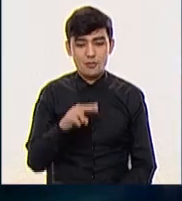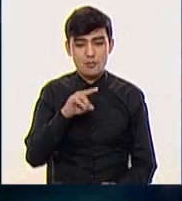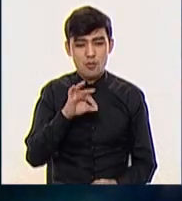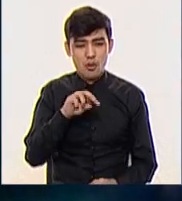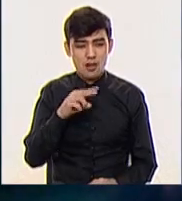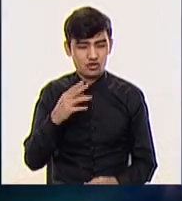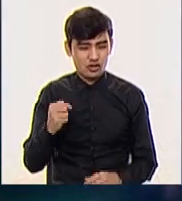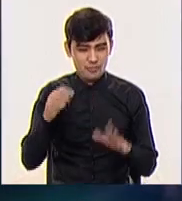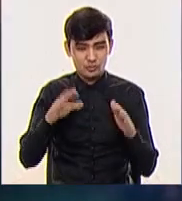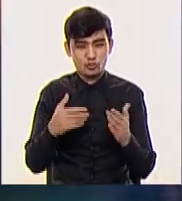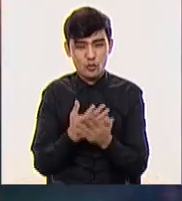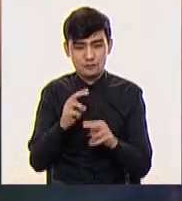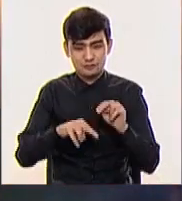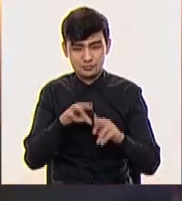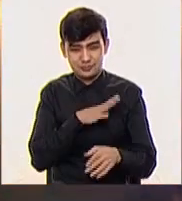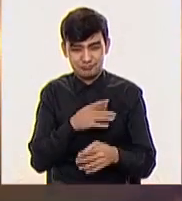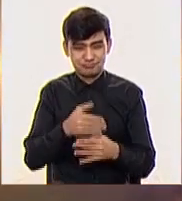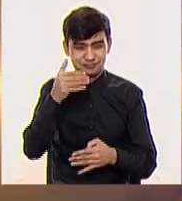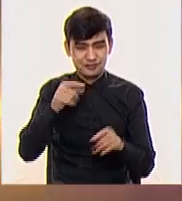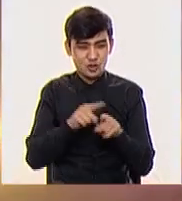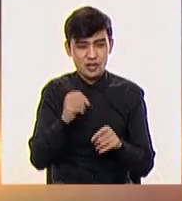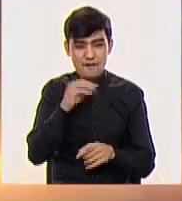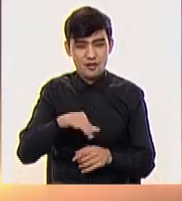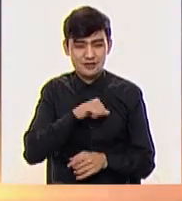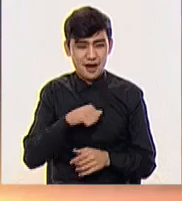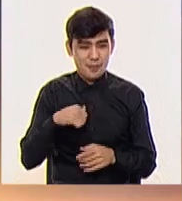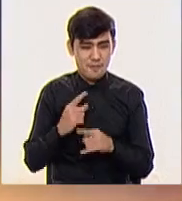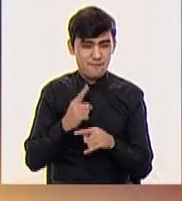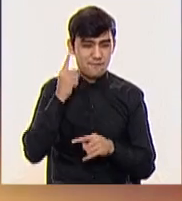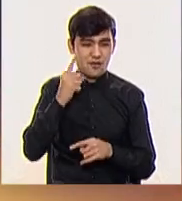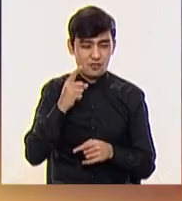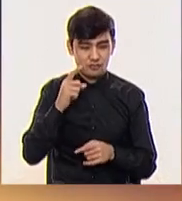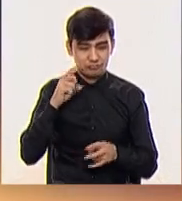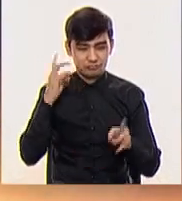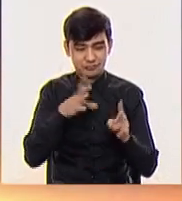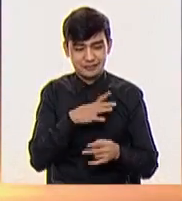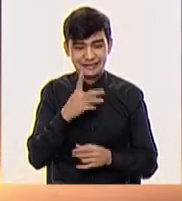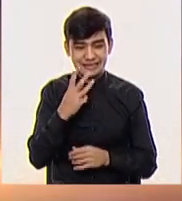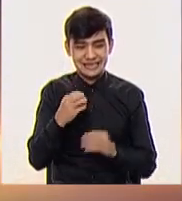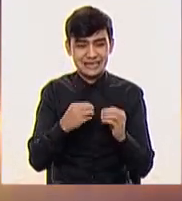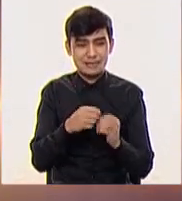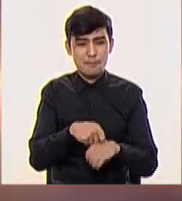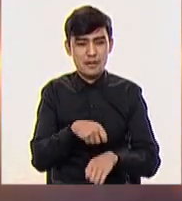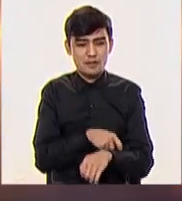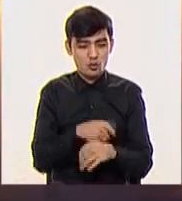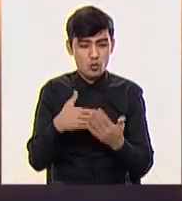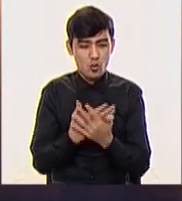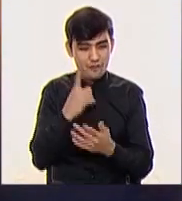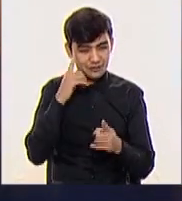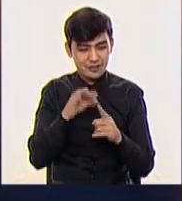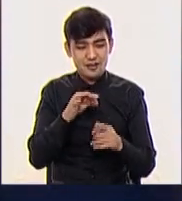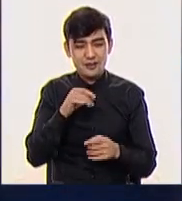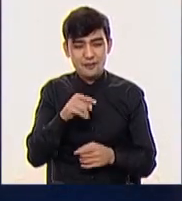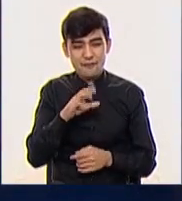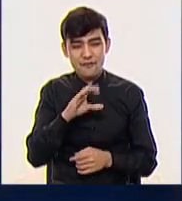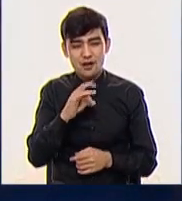Польшаның жаңадан салынған зәуілі мұнарасы еуроодақтағы ең биік ғимарат қайналды. 310 метрлік жаңа жоба Варшаваның